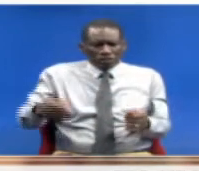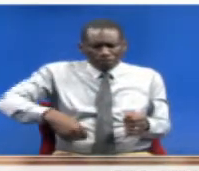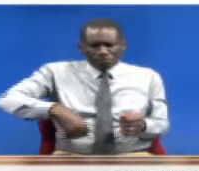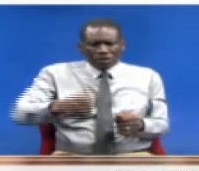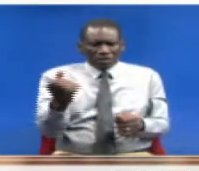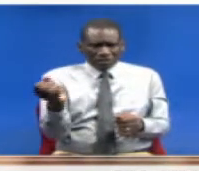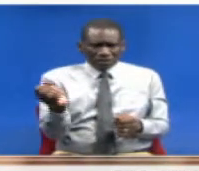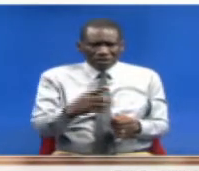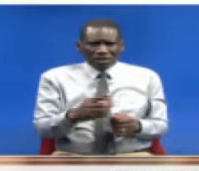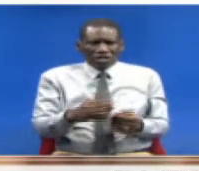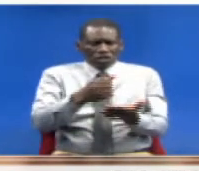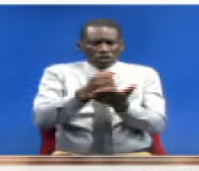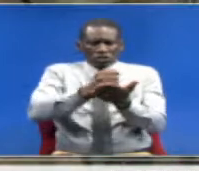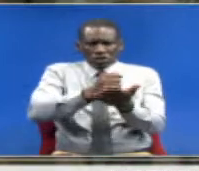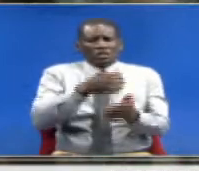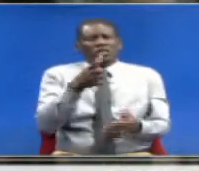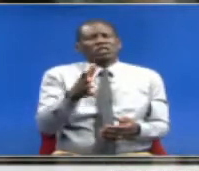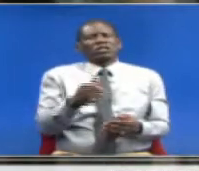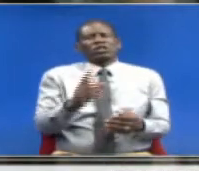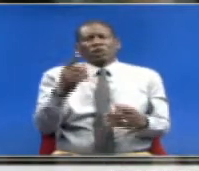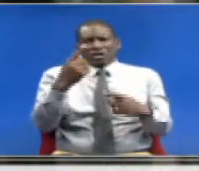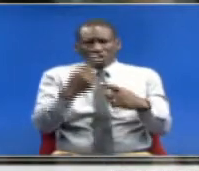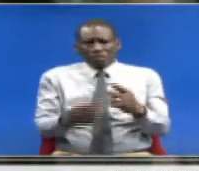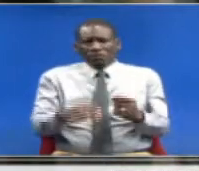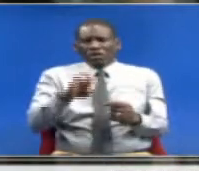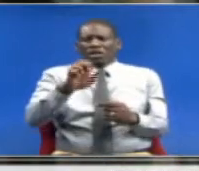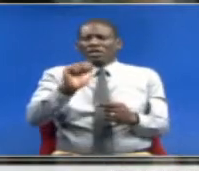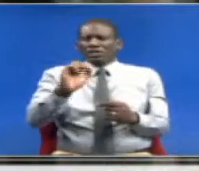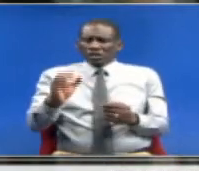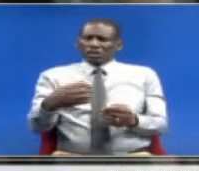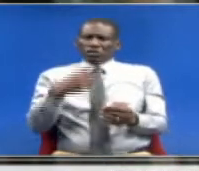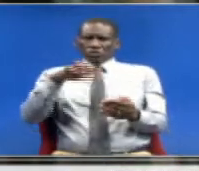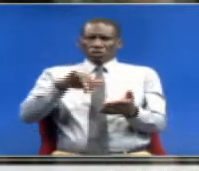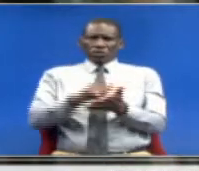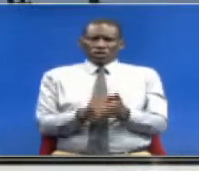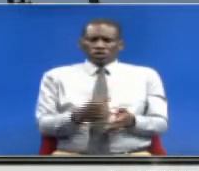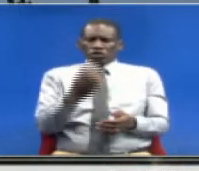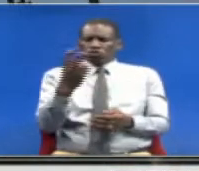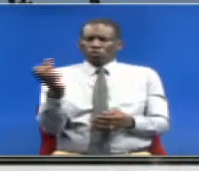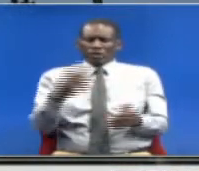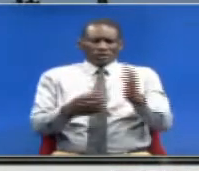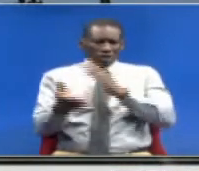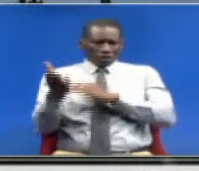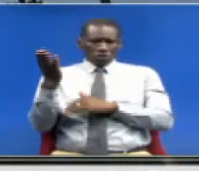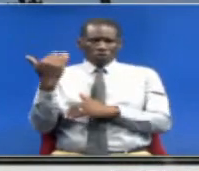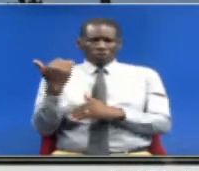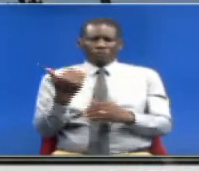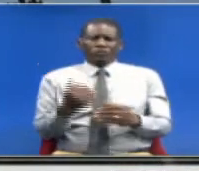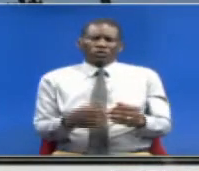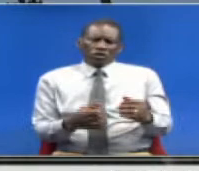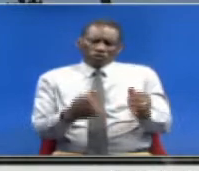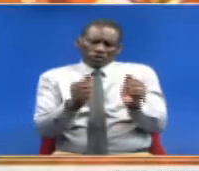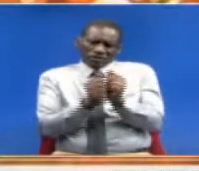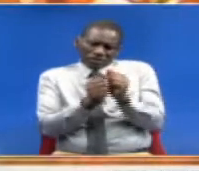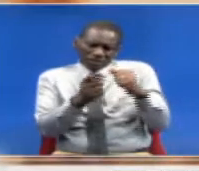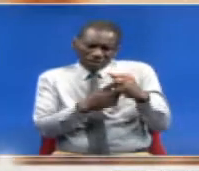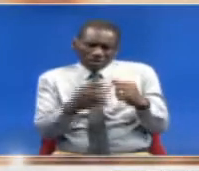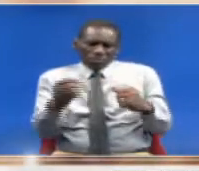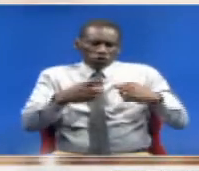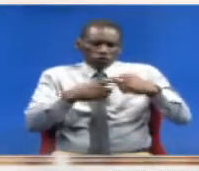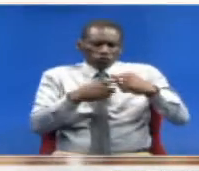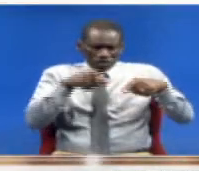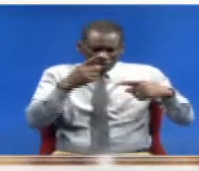huyo kwenye mwaka. EACC inasema kuwa miezi miwili iliyopita, ikiwa ni tarehe 16 Juni mwaka